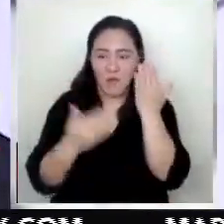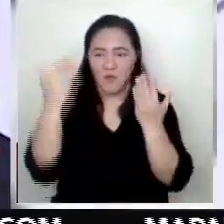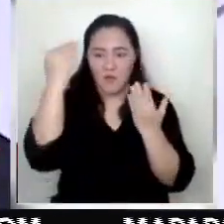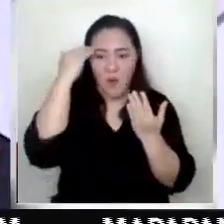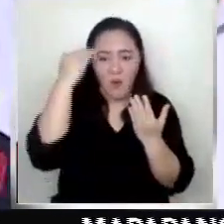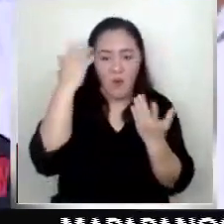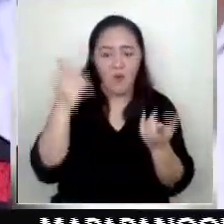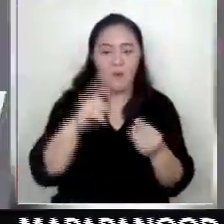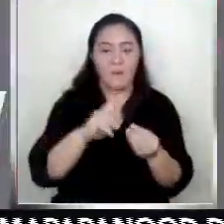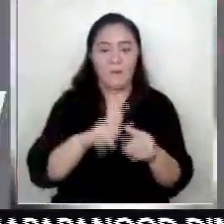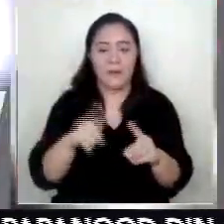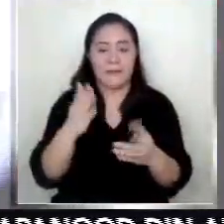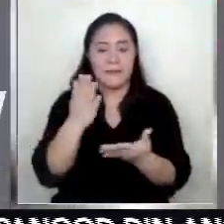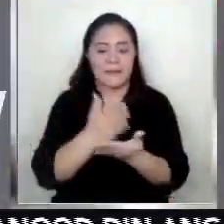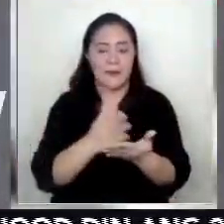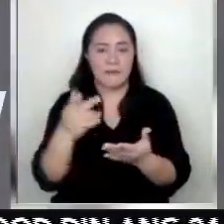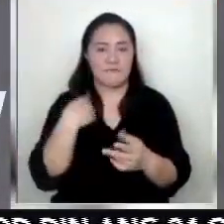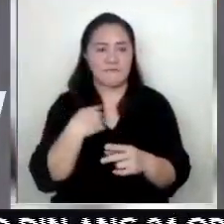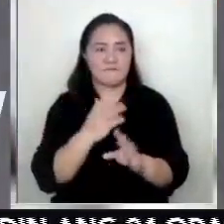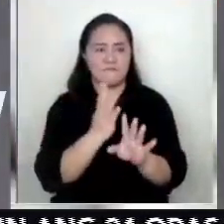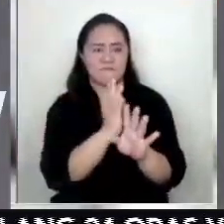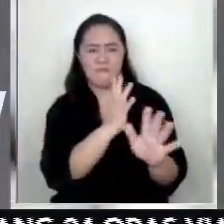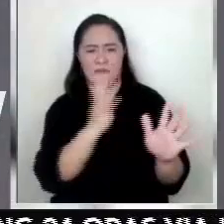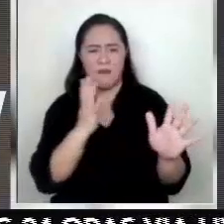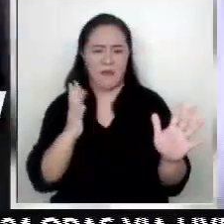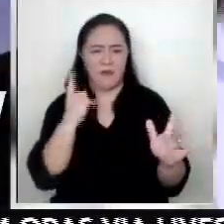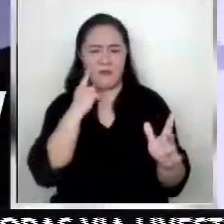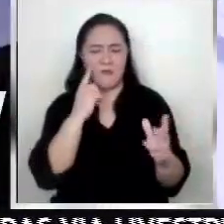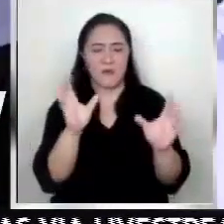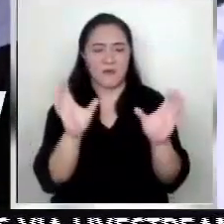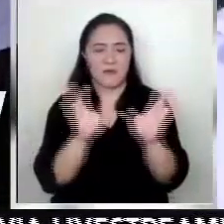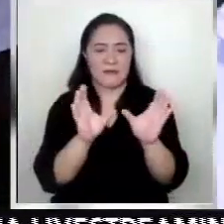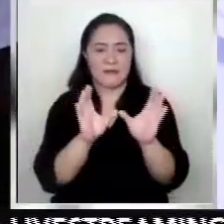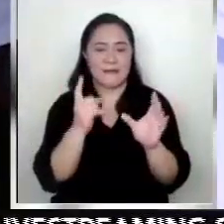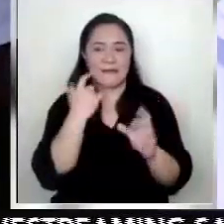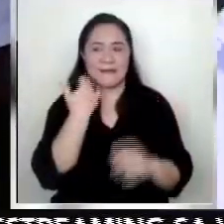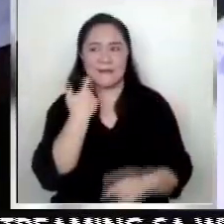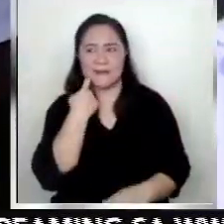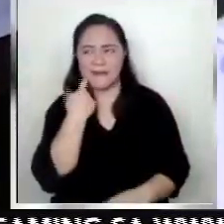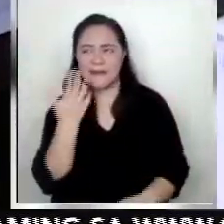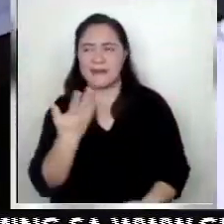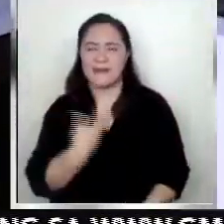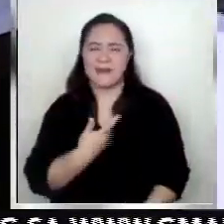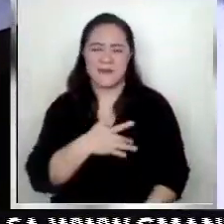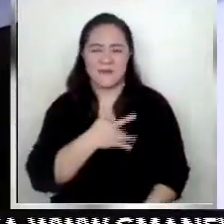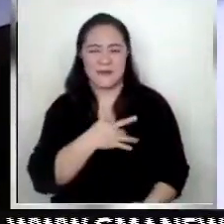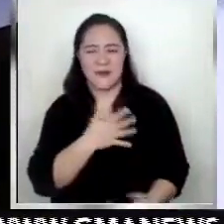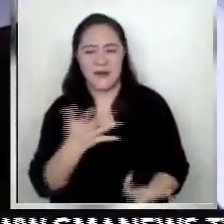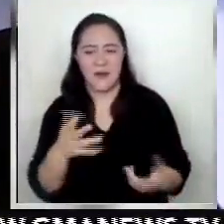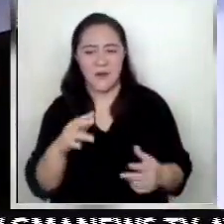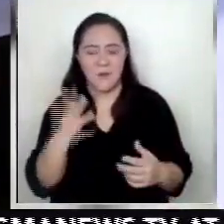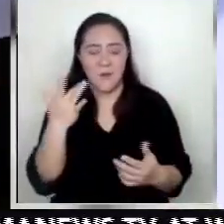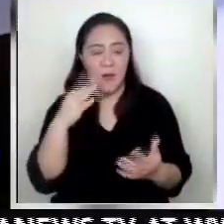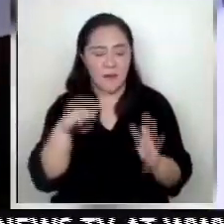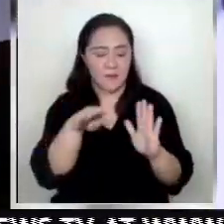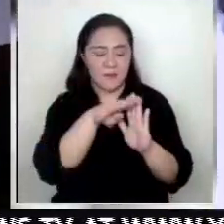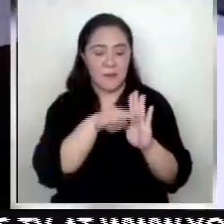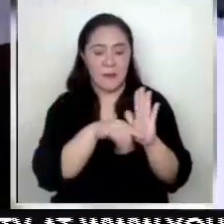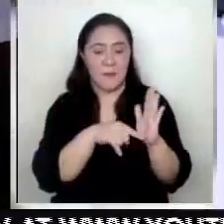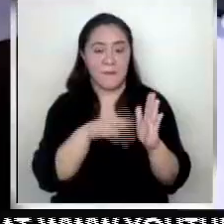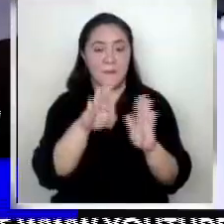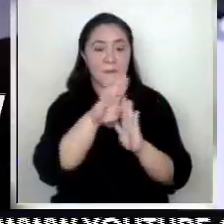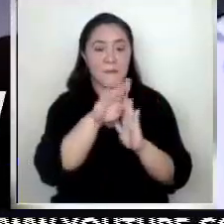Ilan na kapila para kumuha ng birth certificate sa psa kanina Andito rin po yung mga ano e yung mga background po ng mga ano e ng